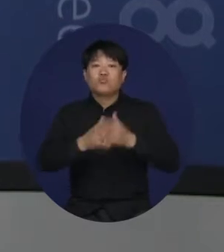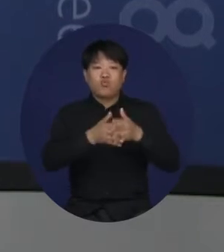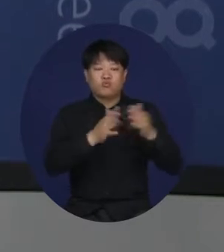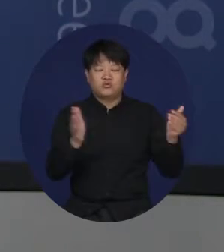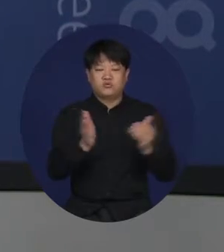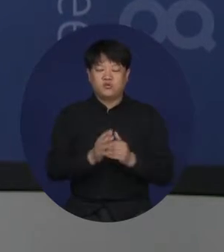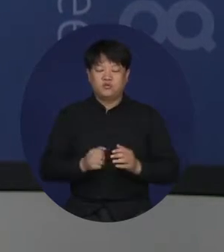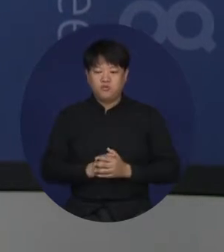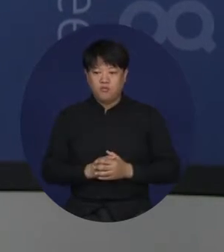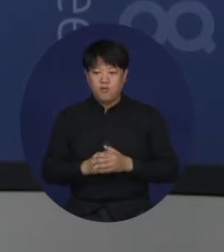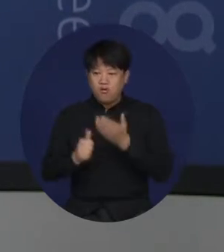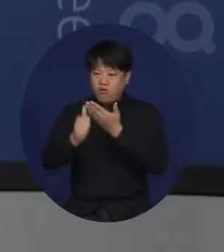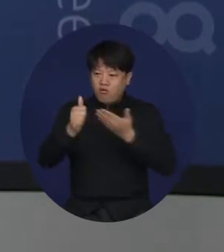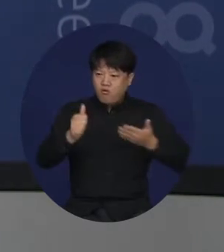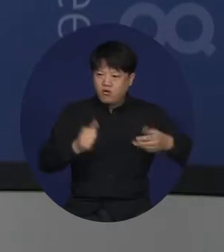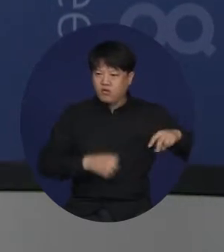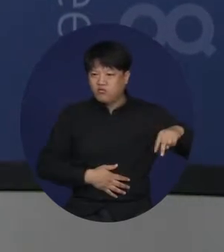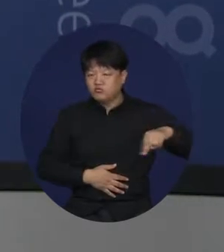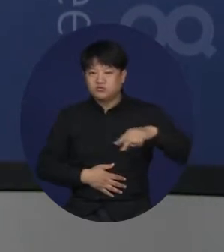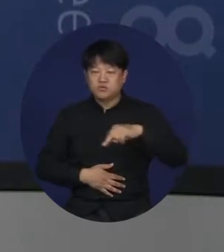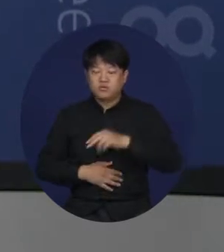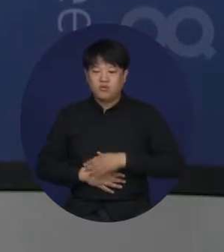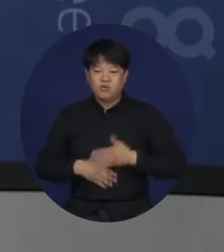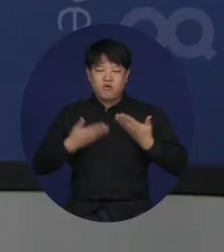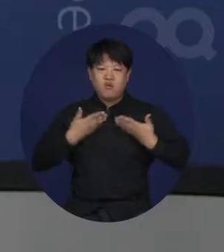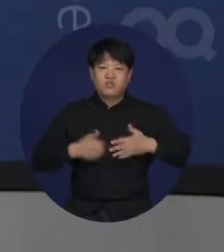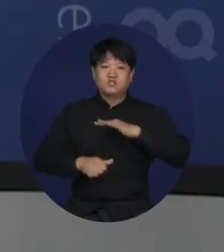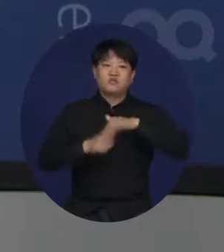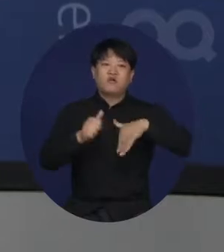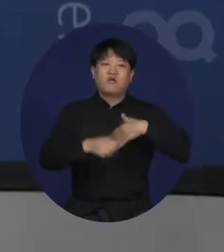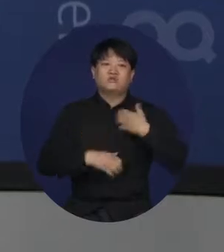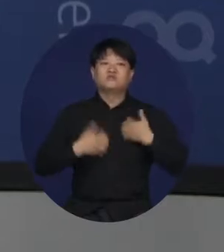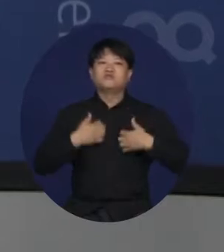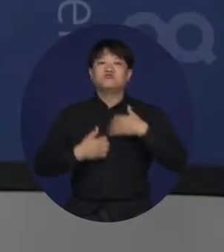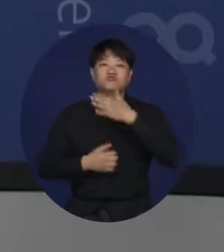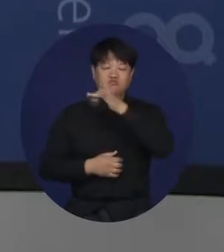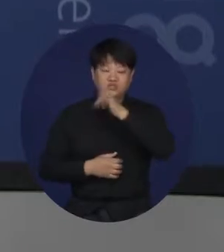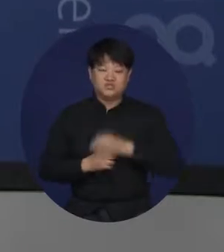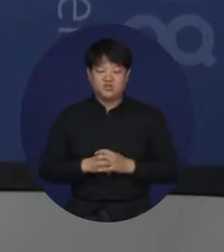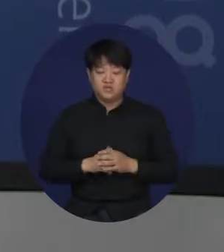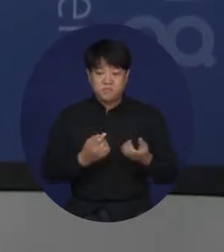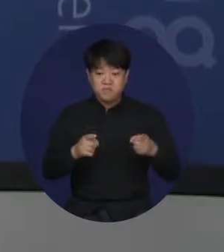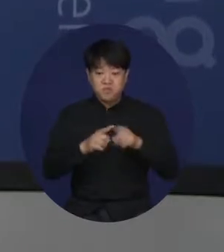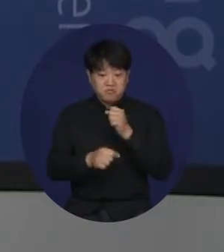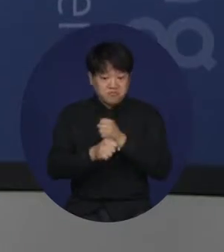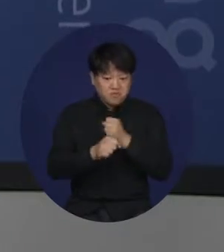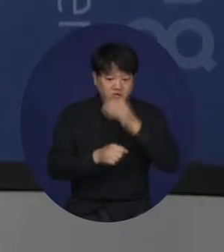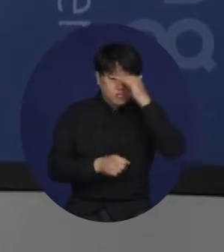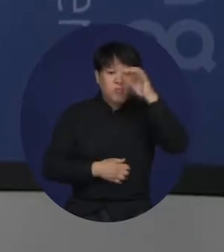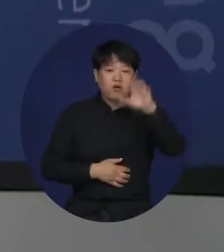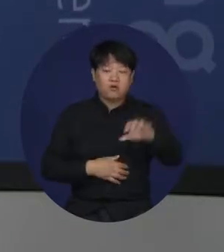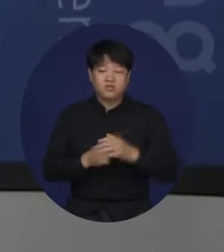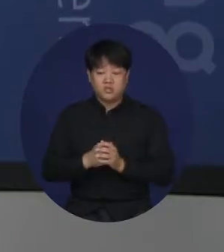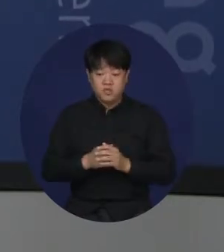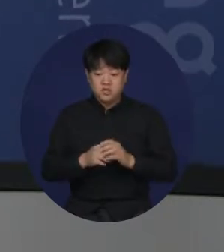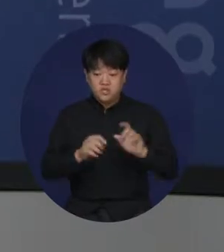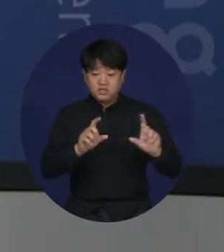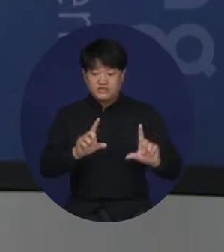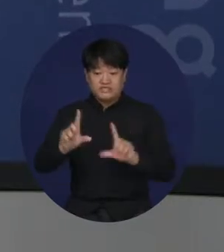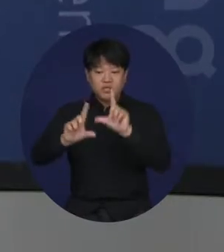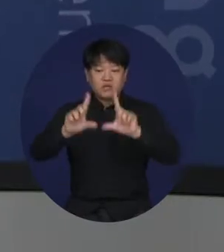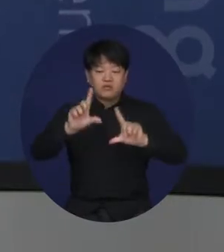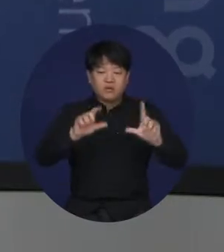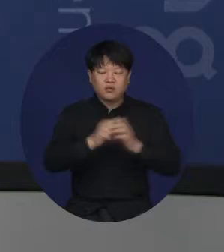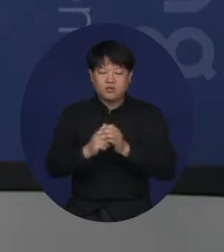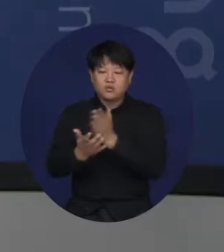벗어났을 뿐인데 형산강 물길따라 생채 카 며 고즈넉한 자연을 만끽할 수 있는데요 함께 만들어진 전망대에서는